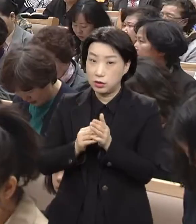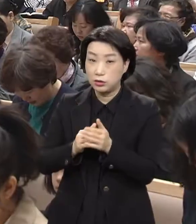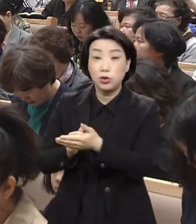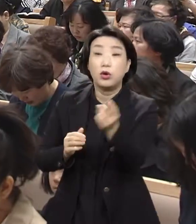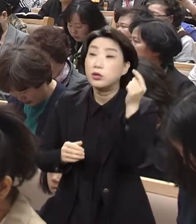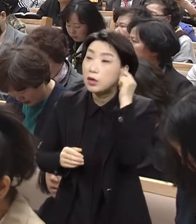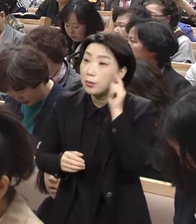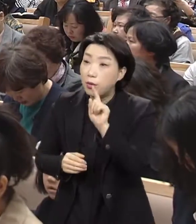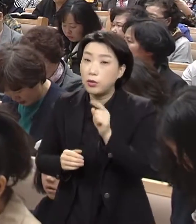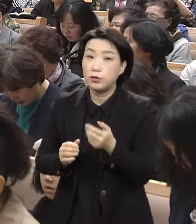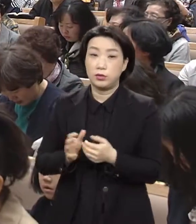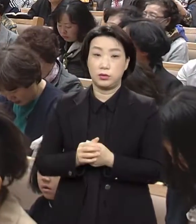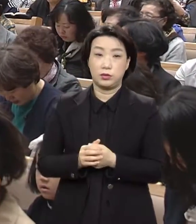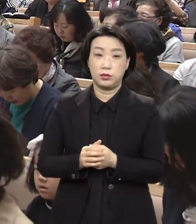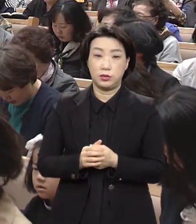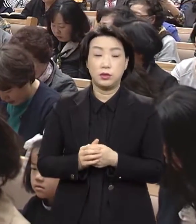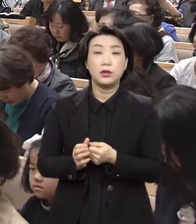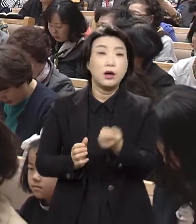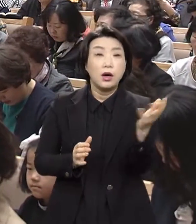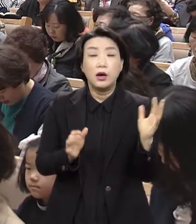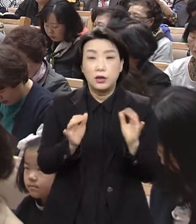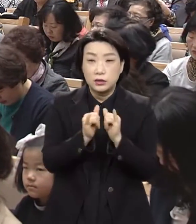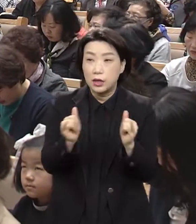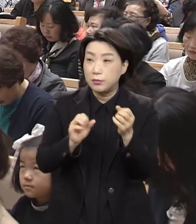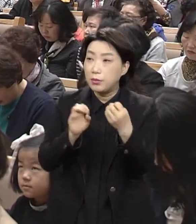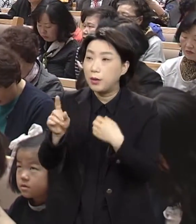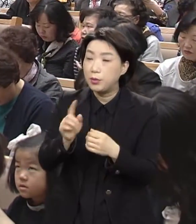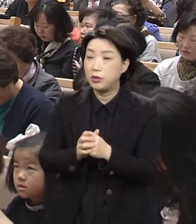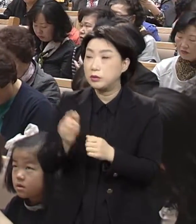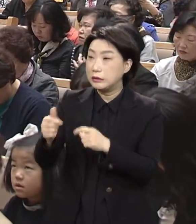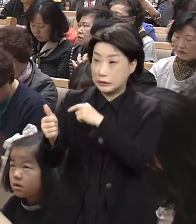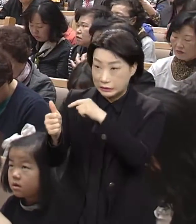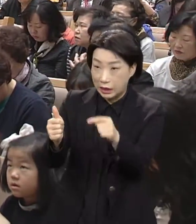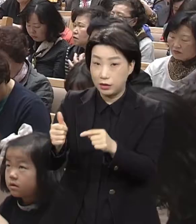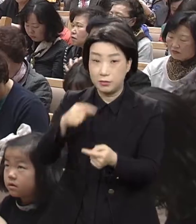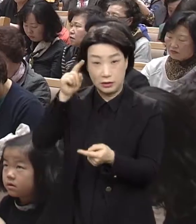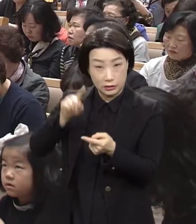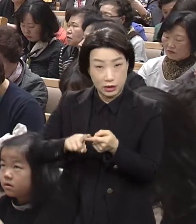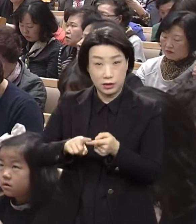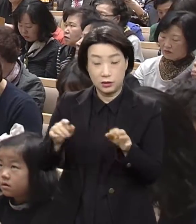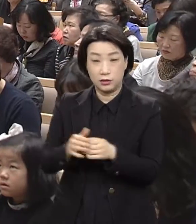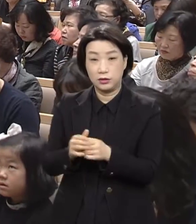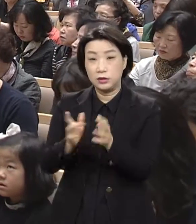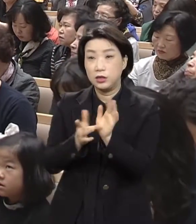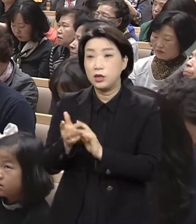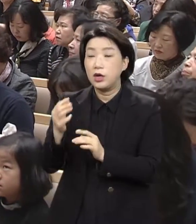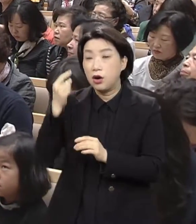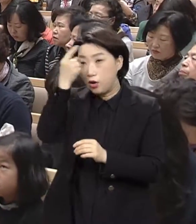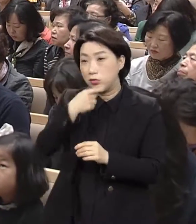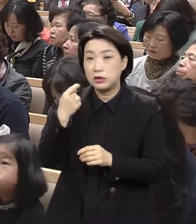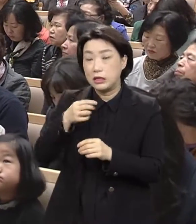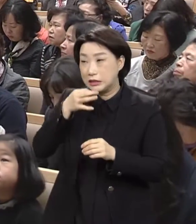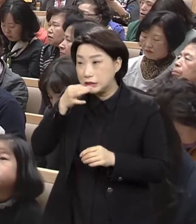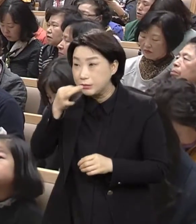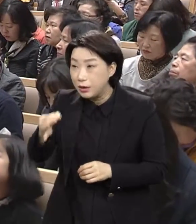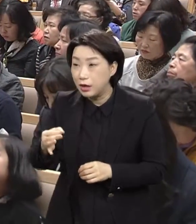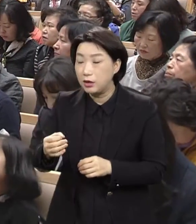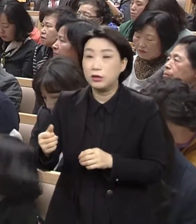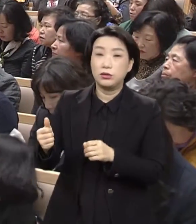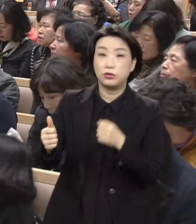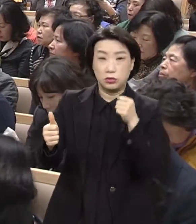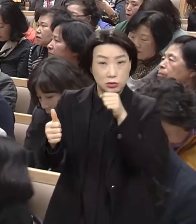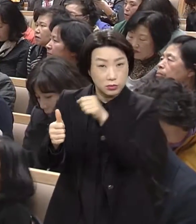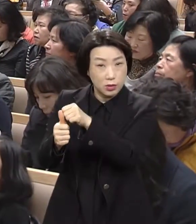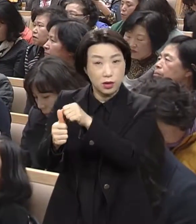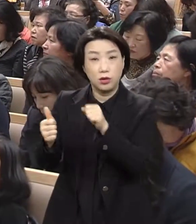생각이 어떠하뇨? 대답하여 가로되 저는 사형에 해당하니라 하고 이에 예수의 얼굴에 침뱉으며 주먹으로